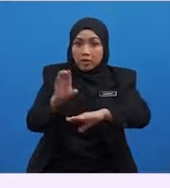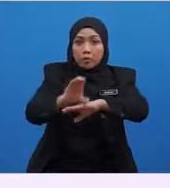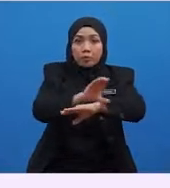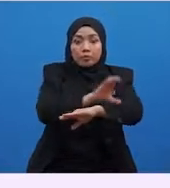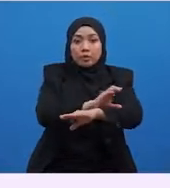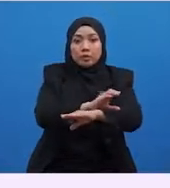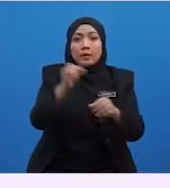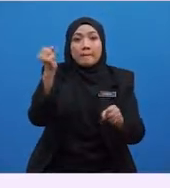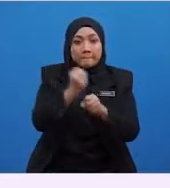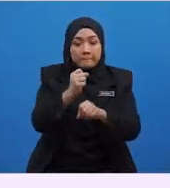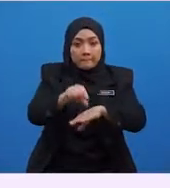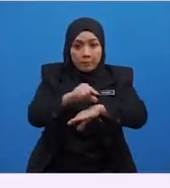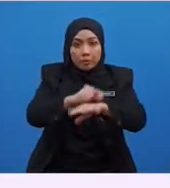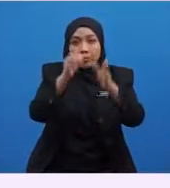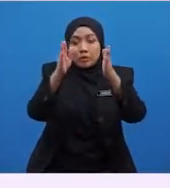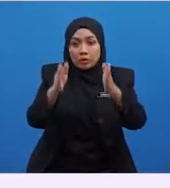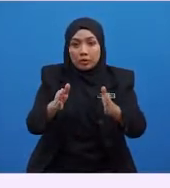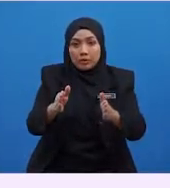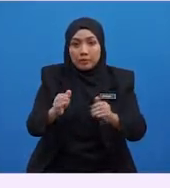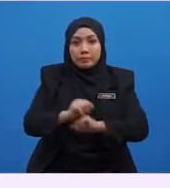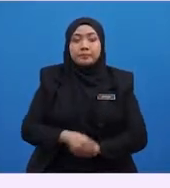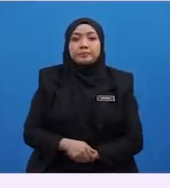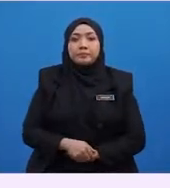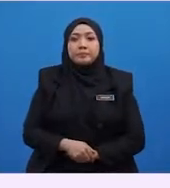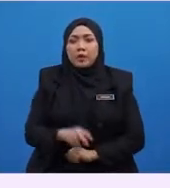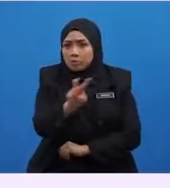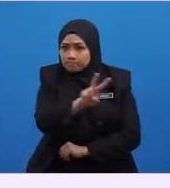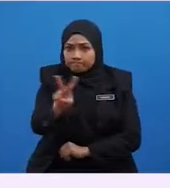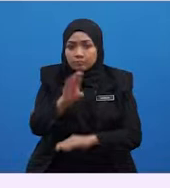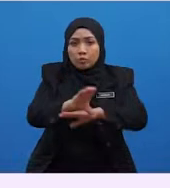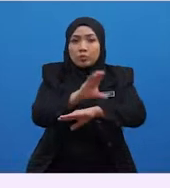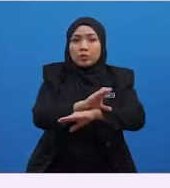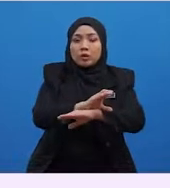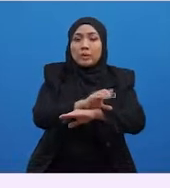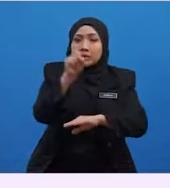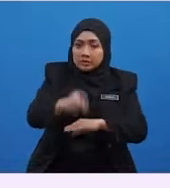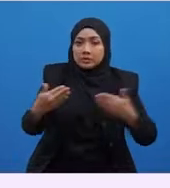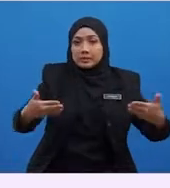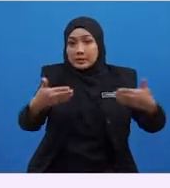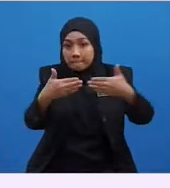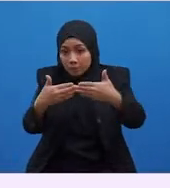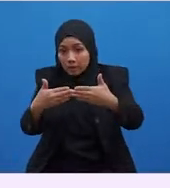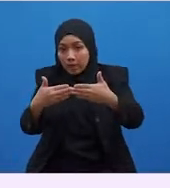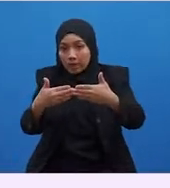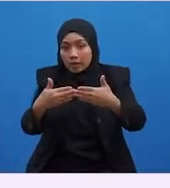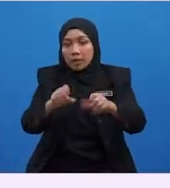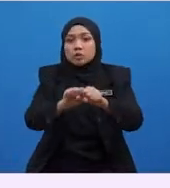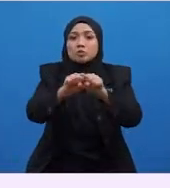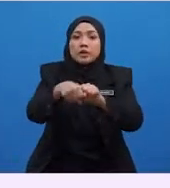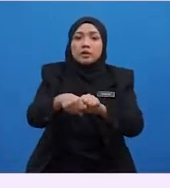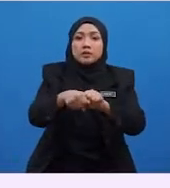data. Oleh sebab itu, kedua-dua komputer ini perlu disambungkan supaya data